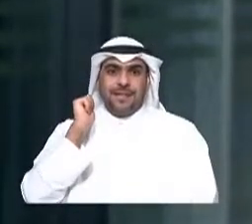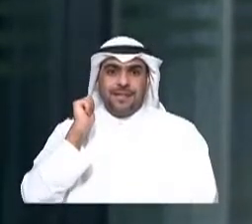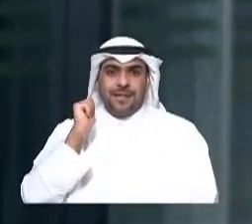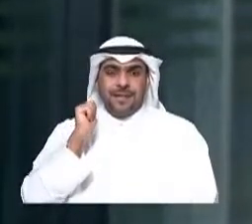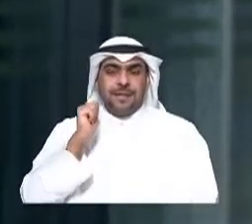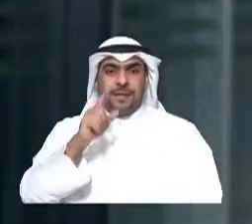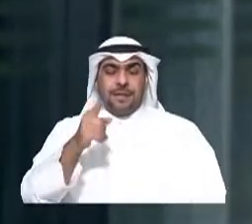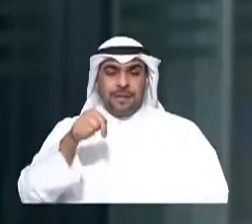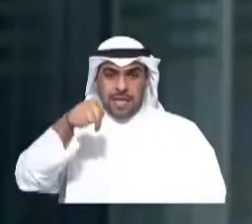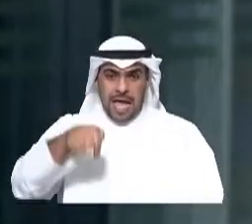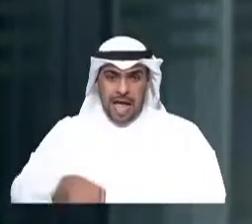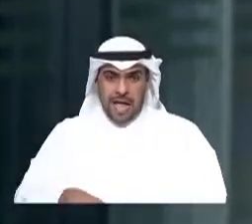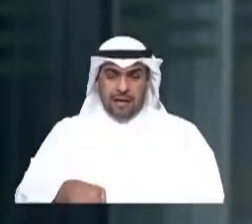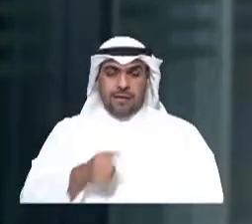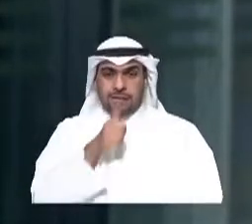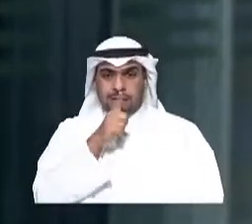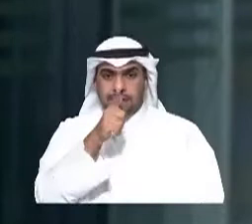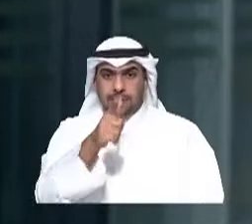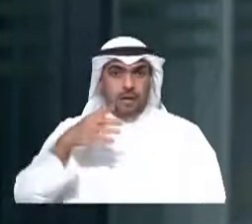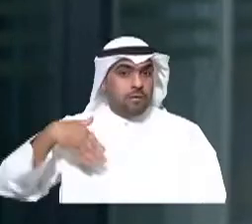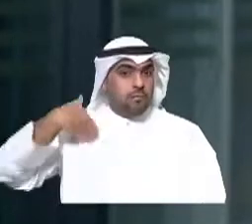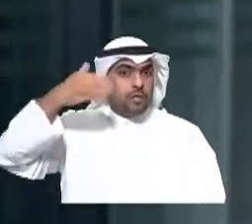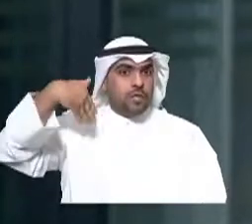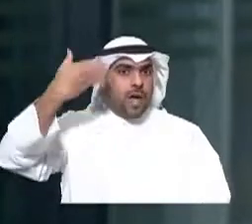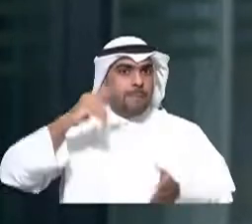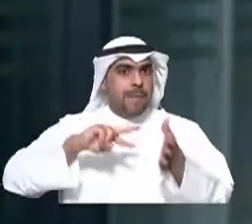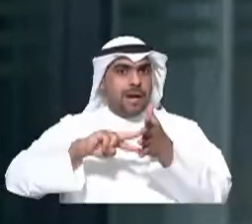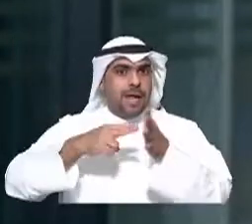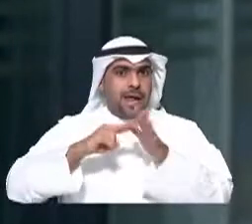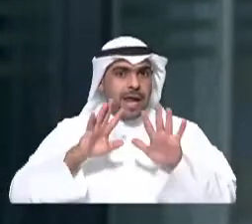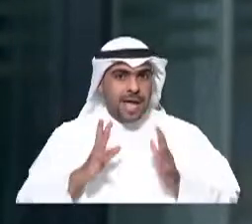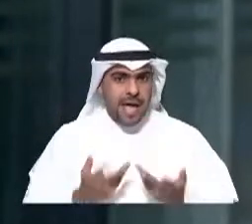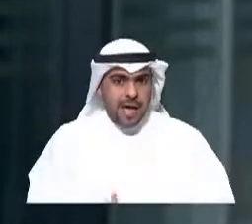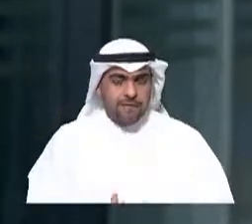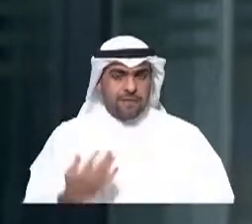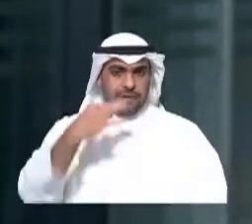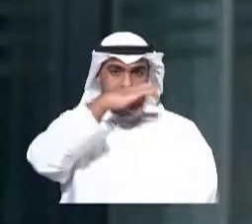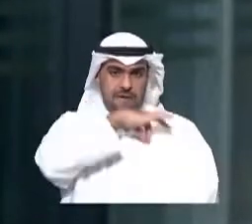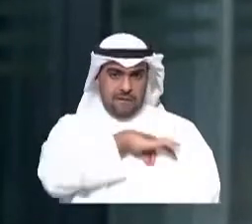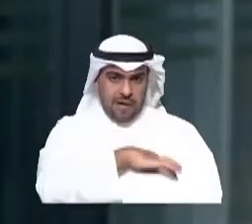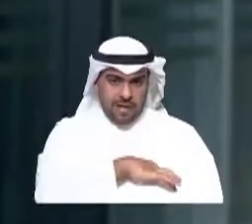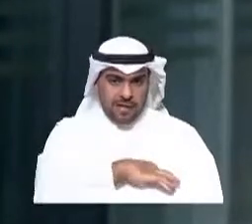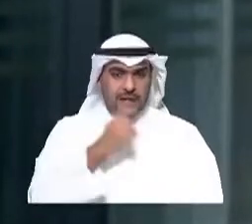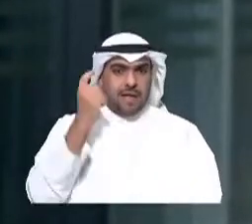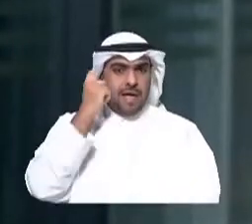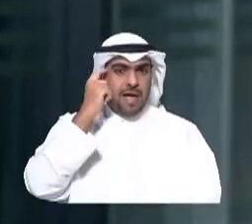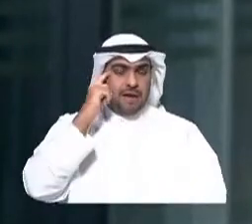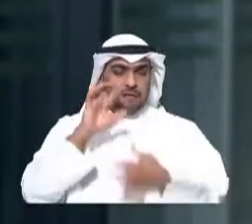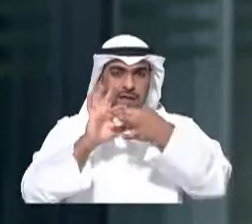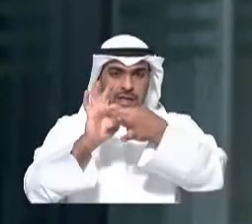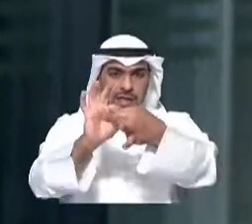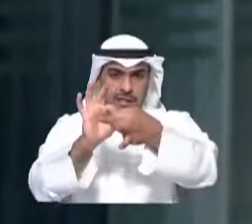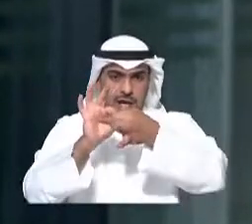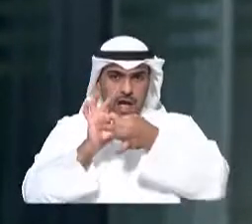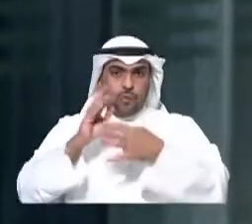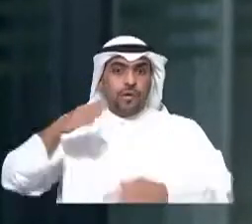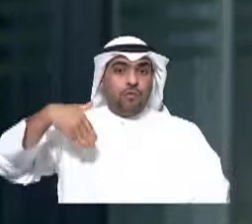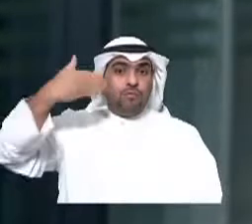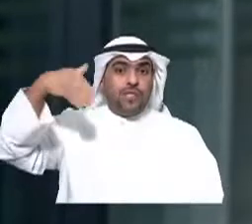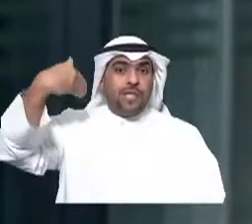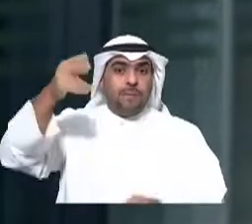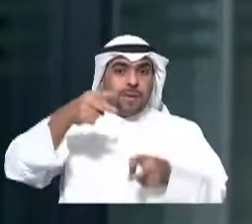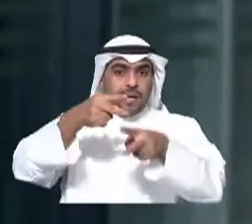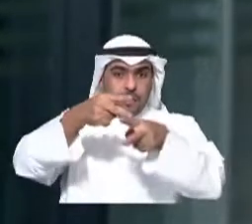مضامين وأبعاد عديدة حول رؤية دولة الكويت الاستشرافية من النواحي التنموية والسياسية في